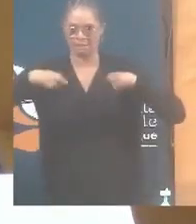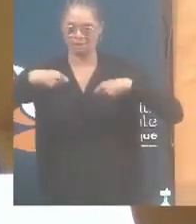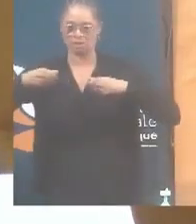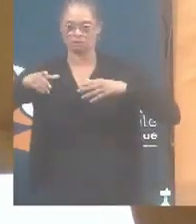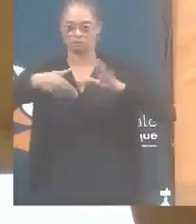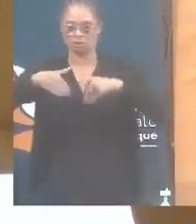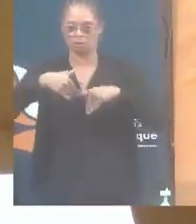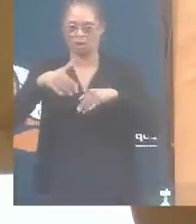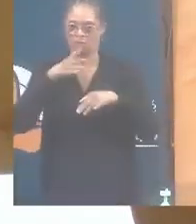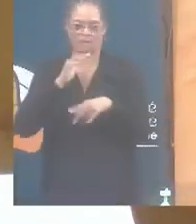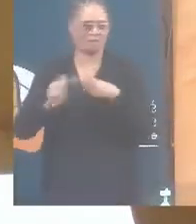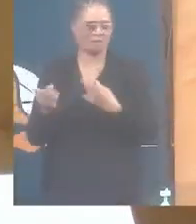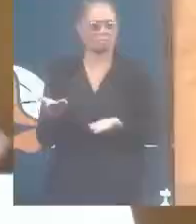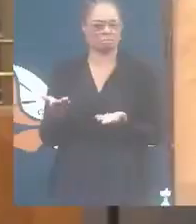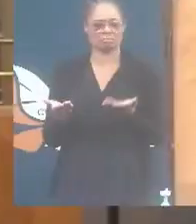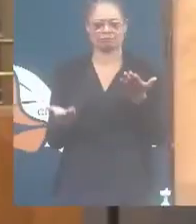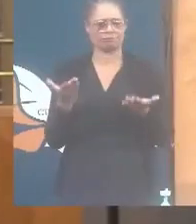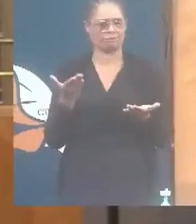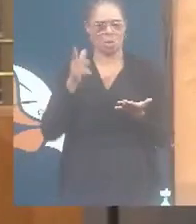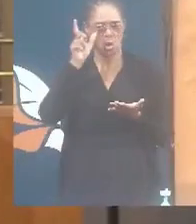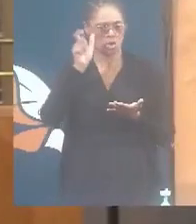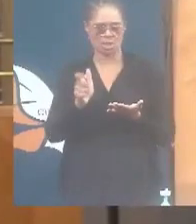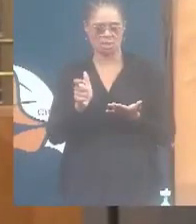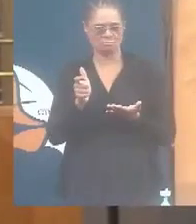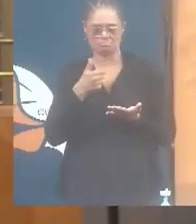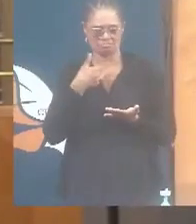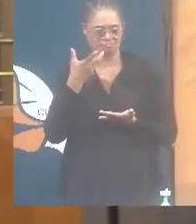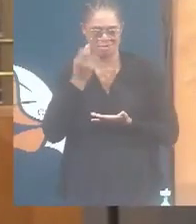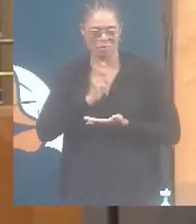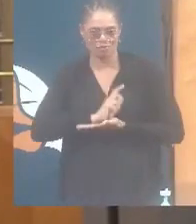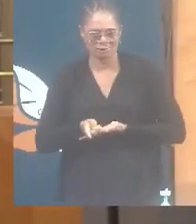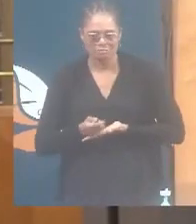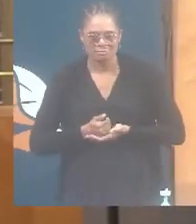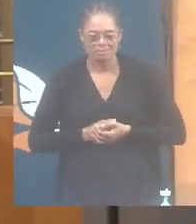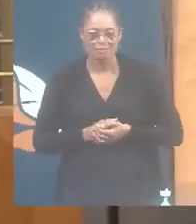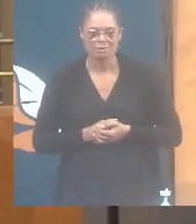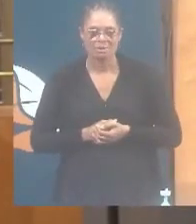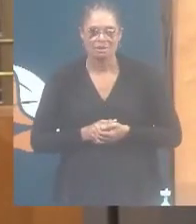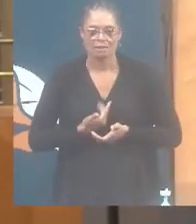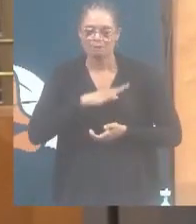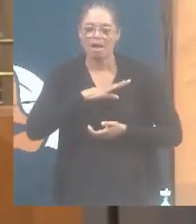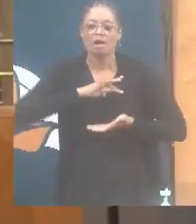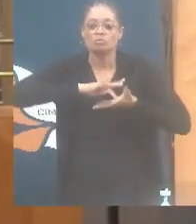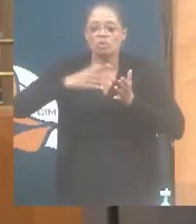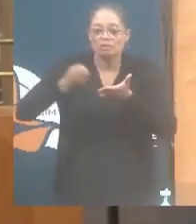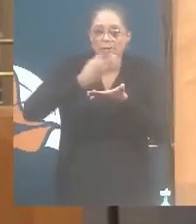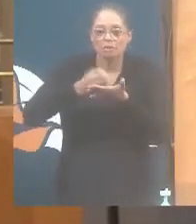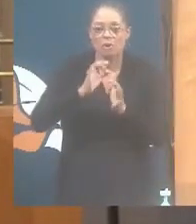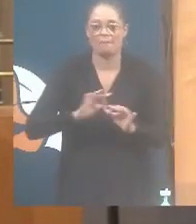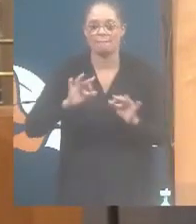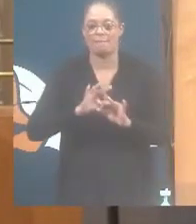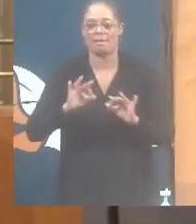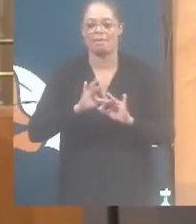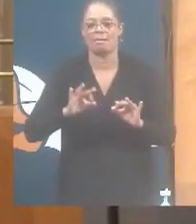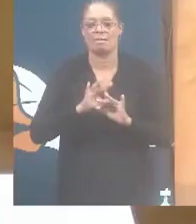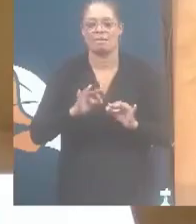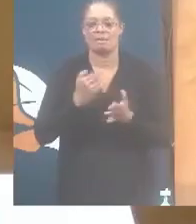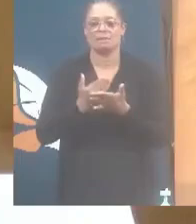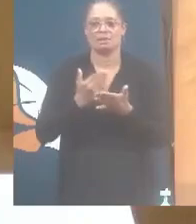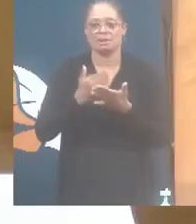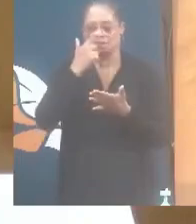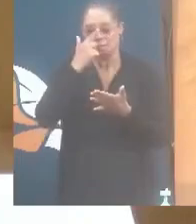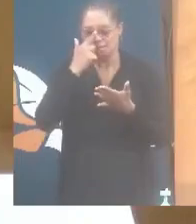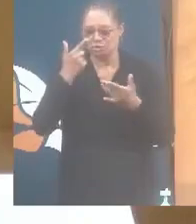fonctionnement. Je suis encore dans une logique. Je ne comprends pas, parce que je n'ai pas tous les éléments. Ce sont des incohérences